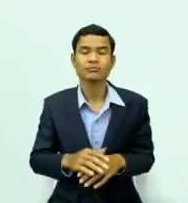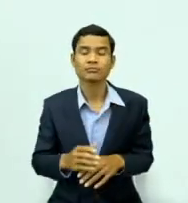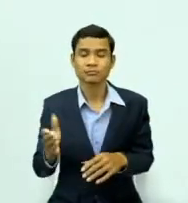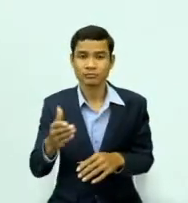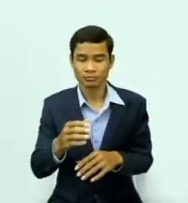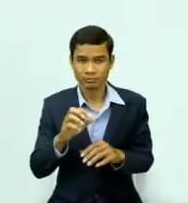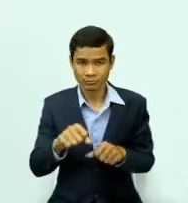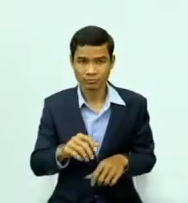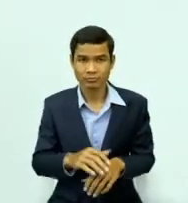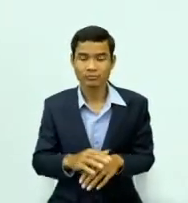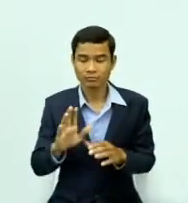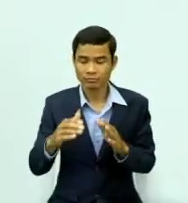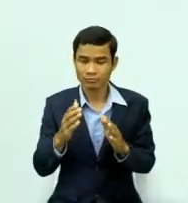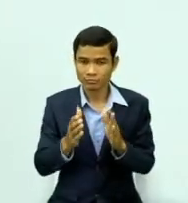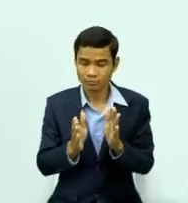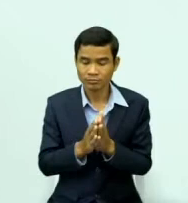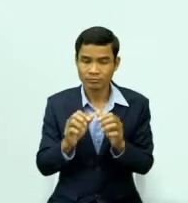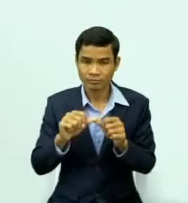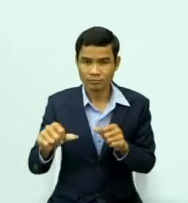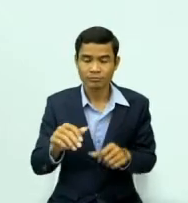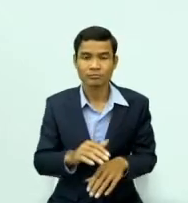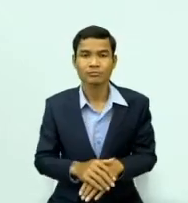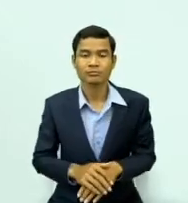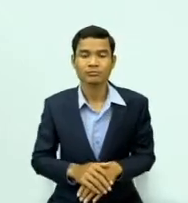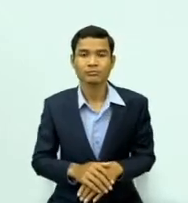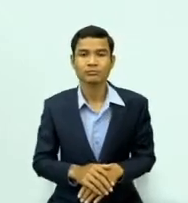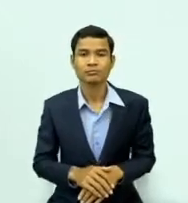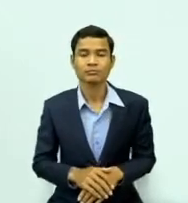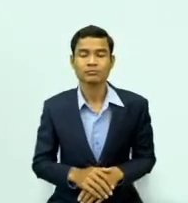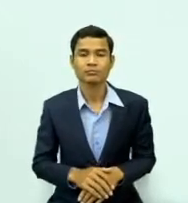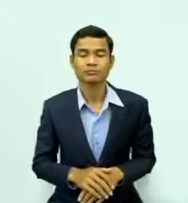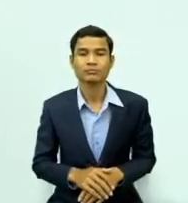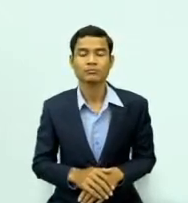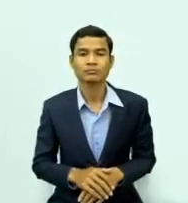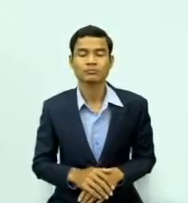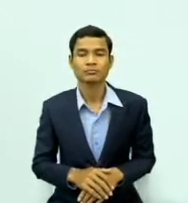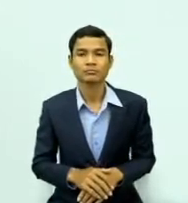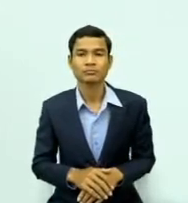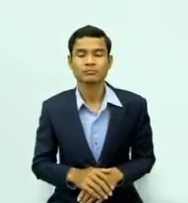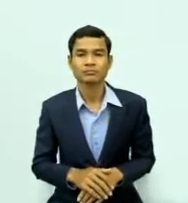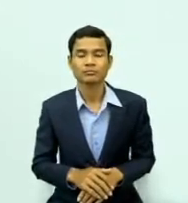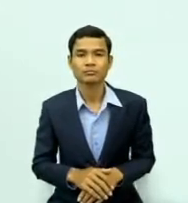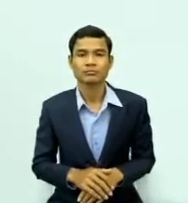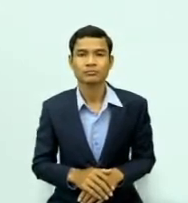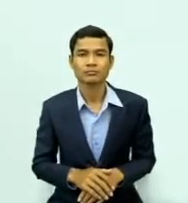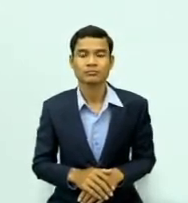Chà, lõ nha con. Tập chiếc bằng tập tiết cử. Chà.